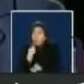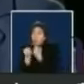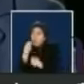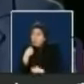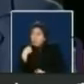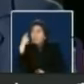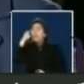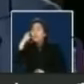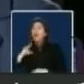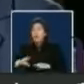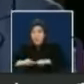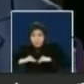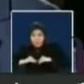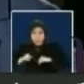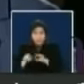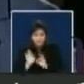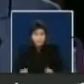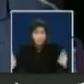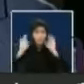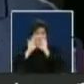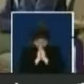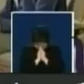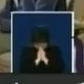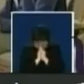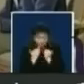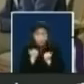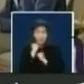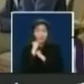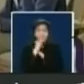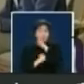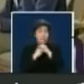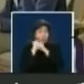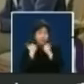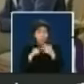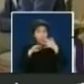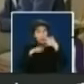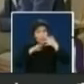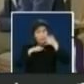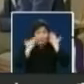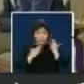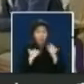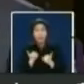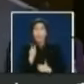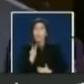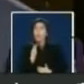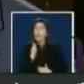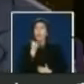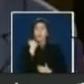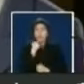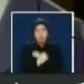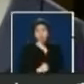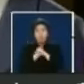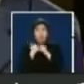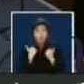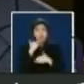องมีความสำคัญไม่มีความสำคัญแล้วเราอยากเห็นการปองดองเกิดขึ้น นอกจากนั้นนะครับนายกรัฐมนตรียังได้โอพรปี